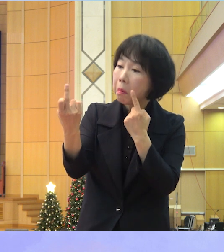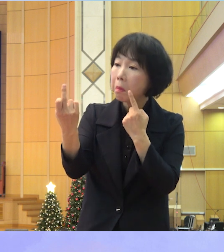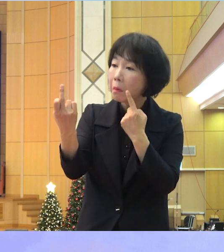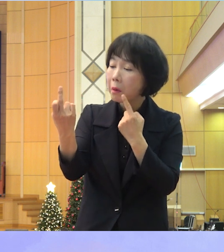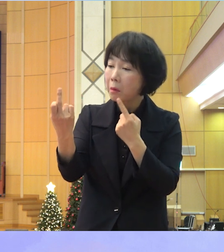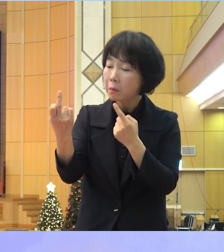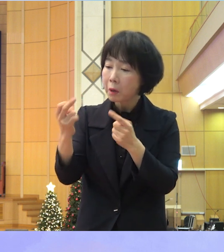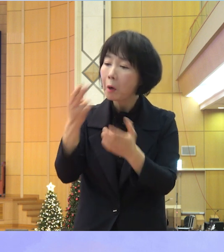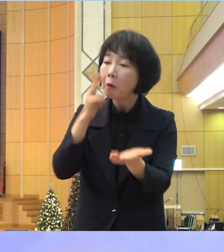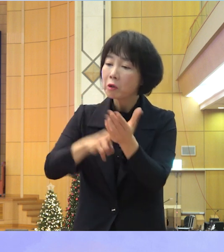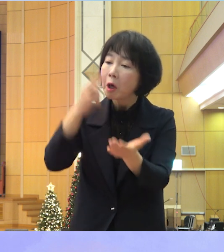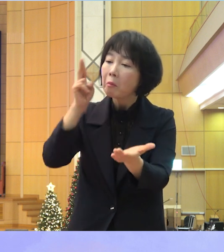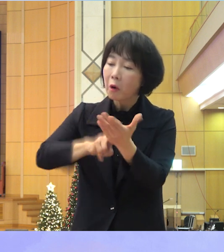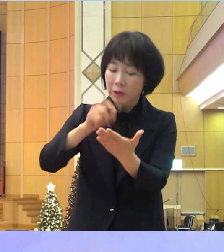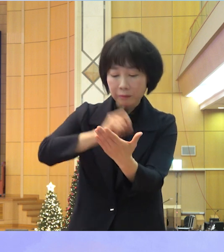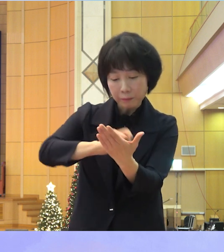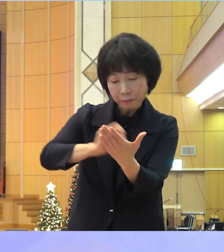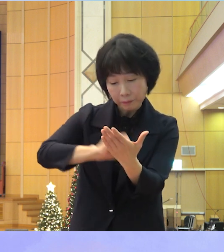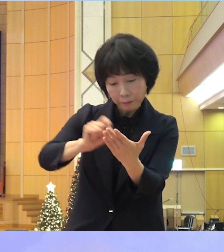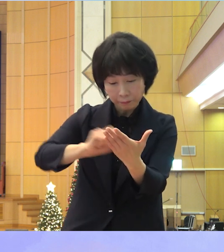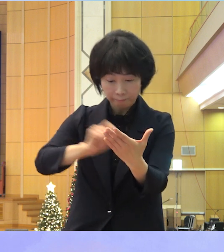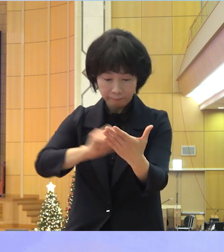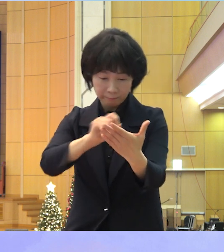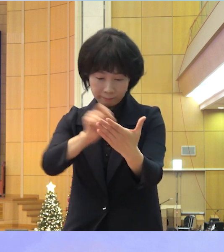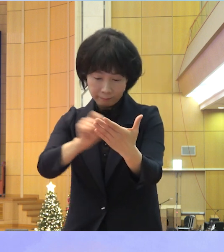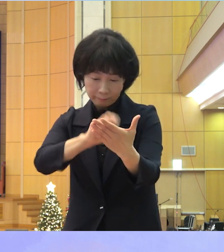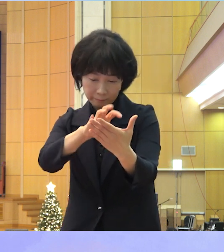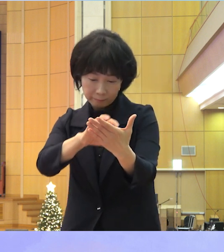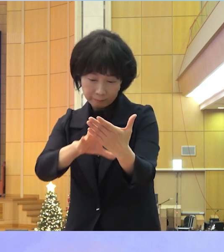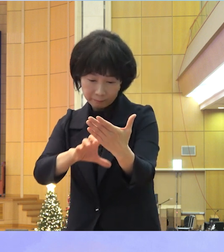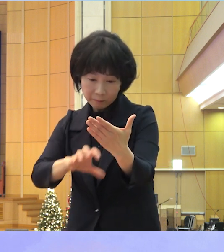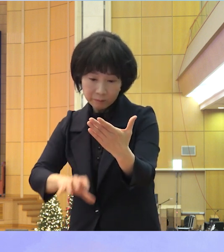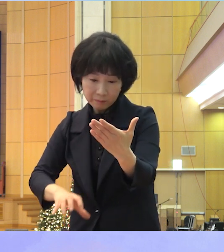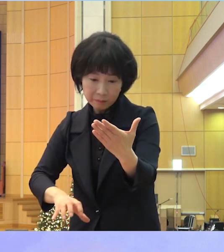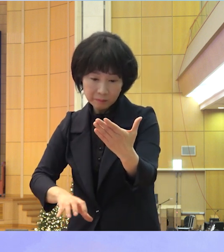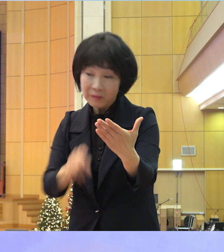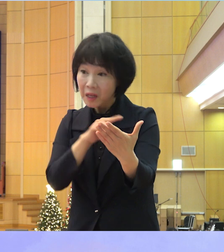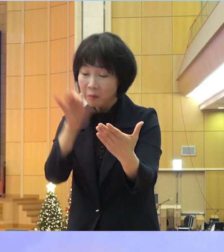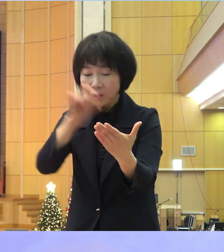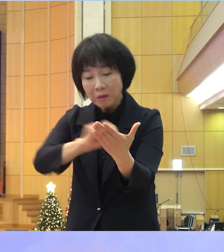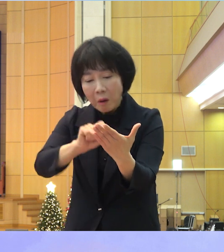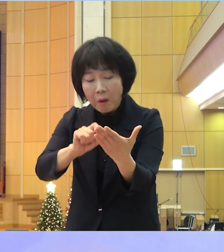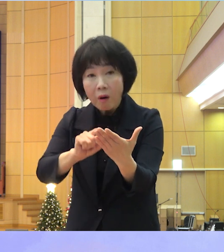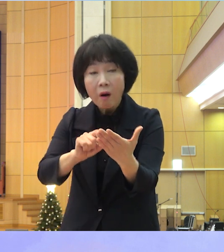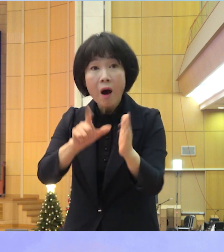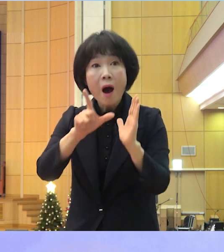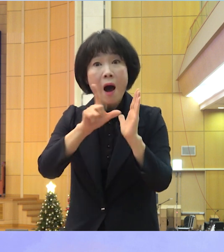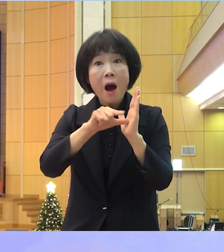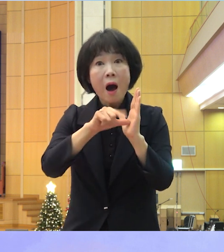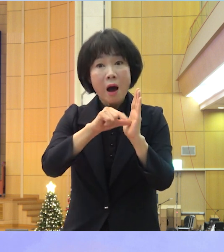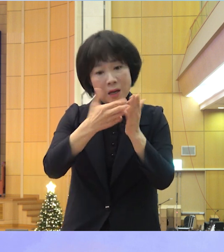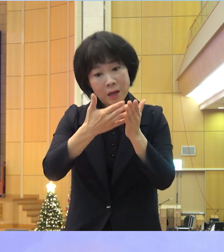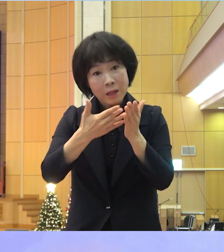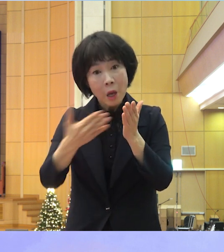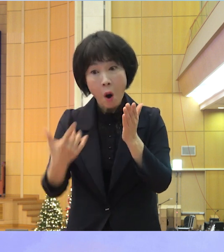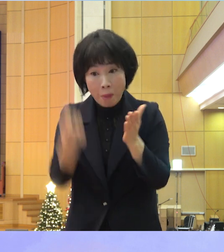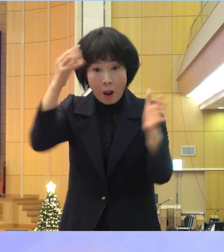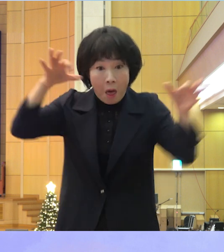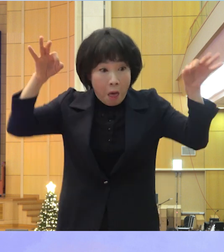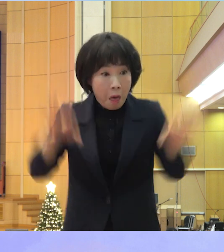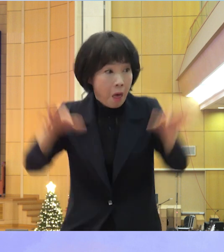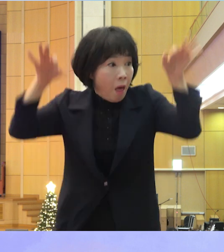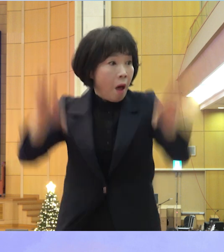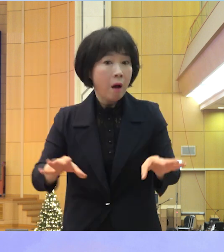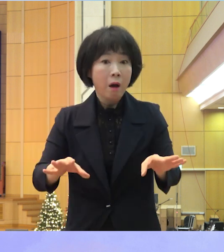앉아요? 서두에 쓰는 게 세월은 빠르기도 하고 빠른데 유수와 같이 빠르기도